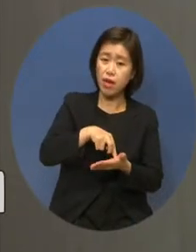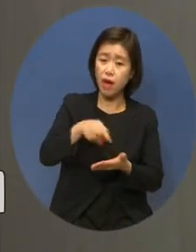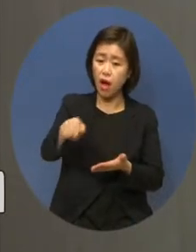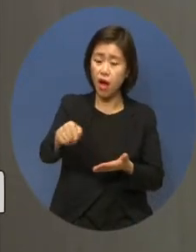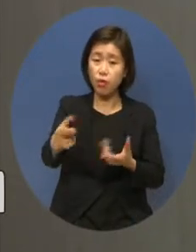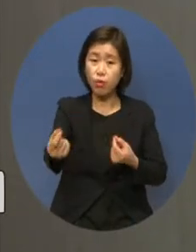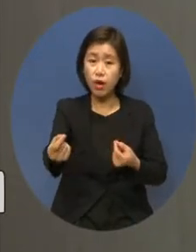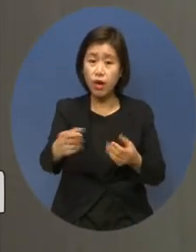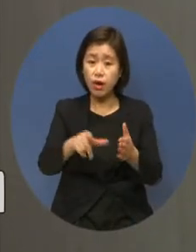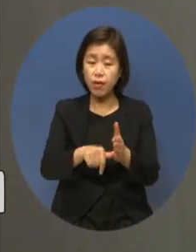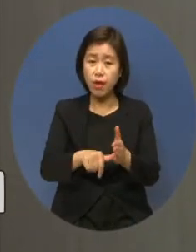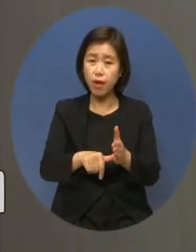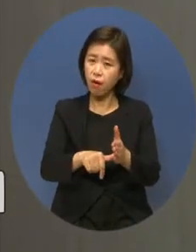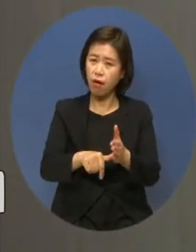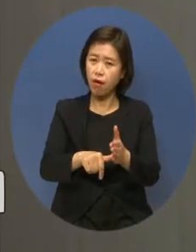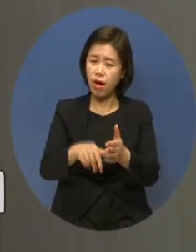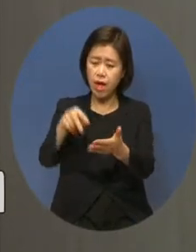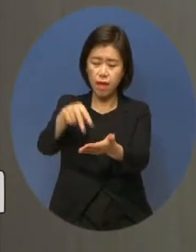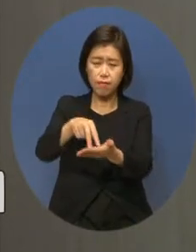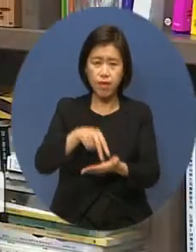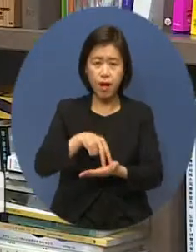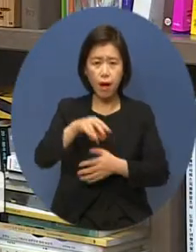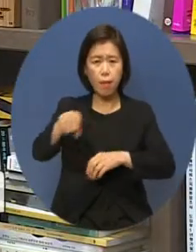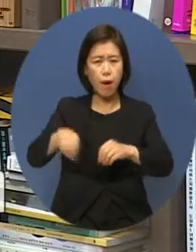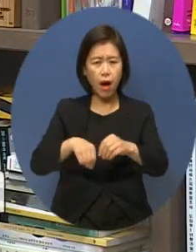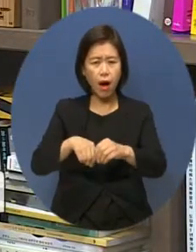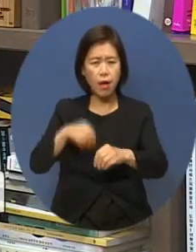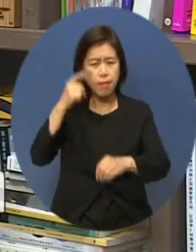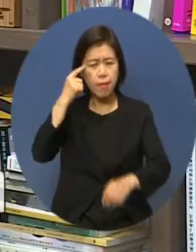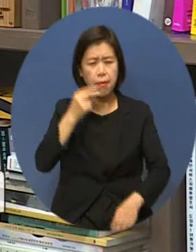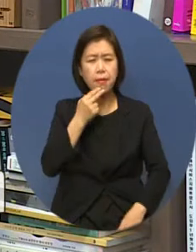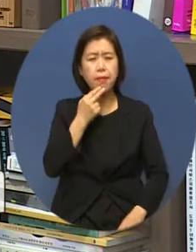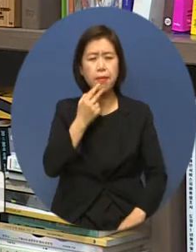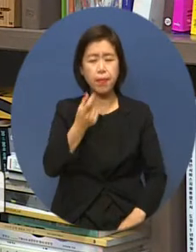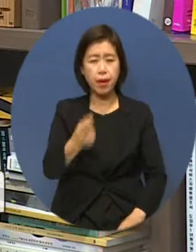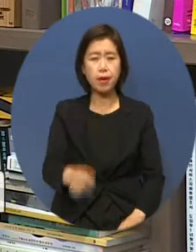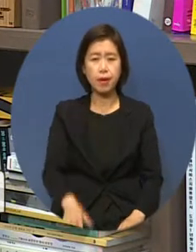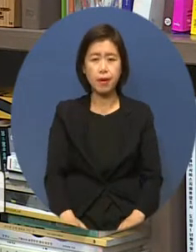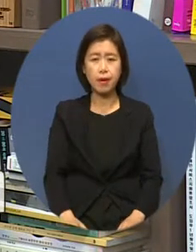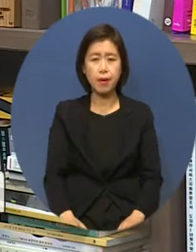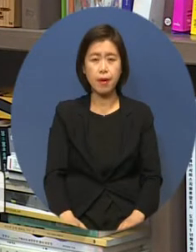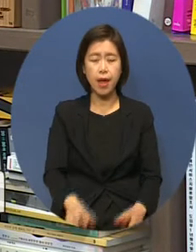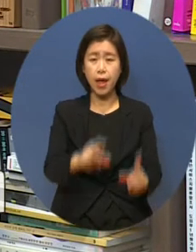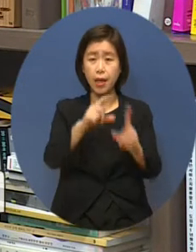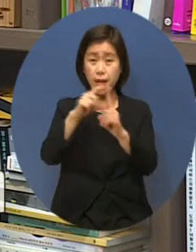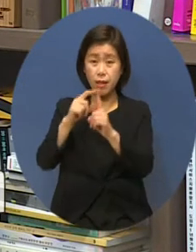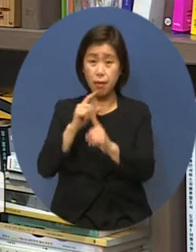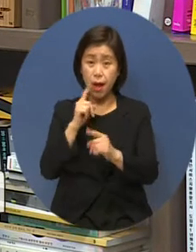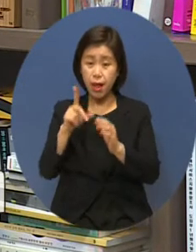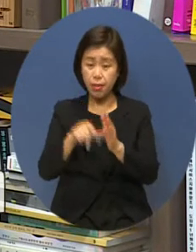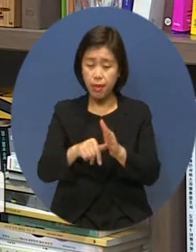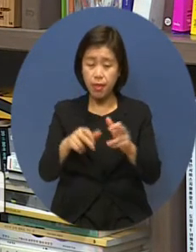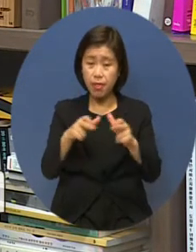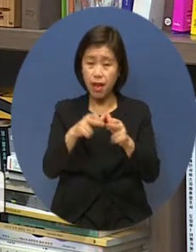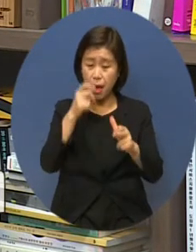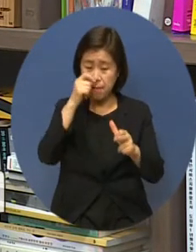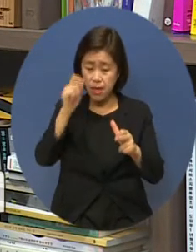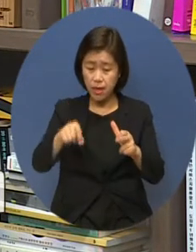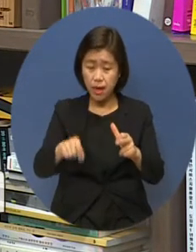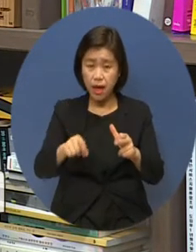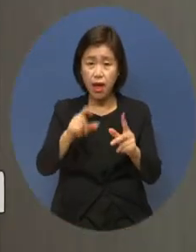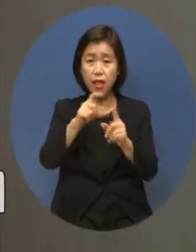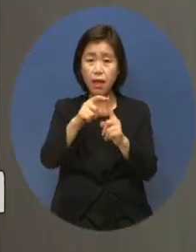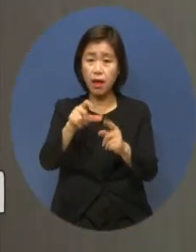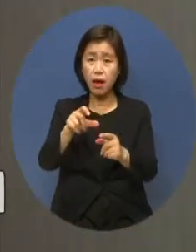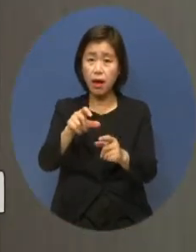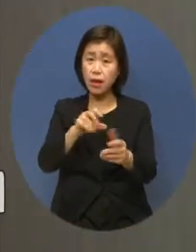들릴까에 대해서 단 한 번도 생각해보지 않은 것이죠. 그건 그런 장애를 가지고 있는 국회의원이 국회에 존재하지 않았기